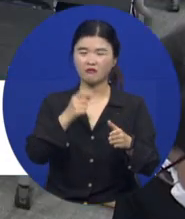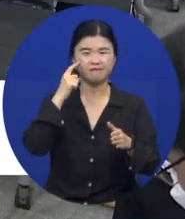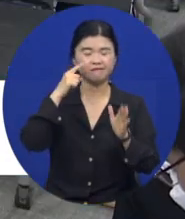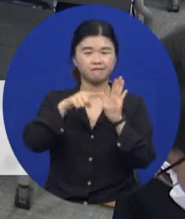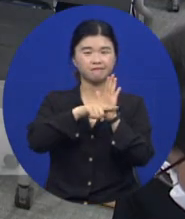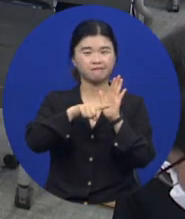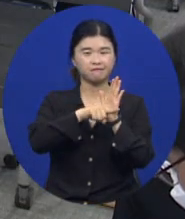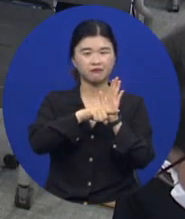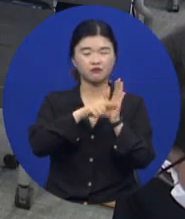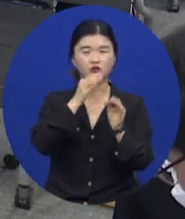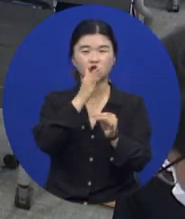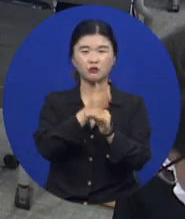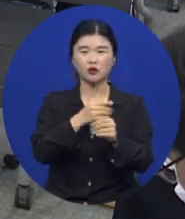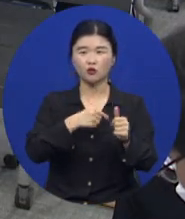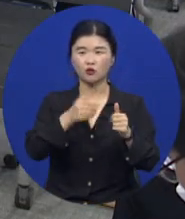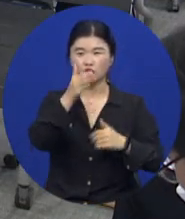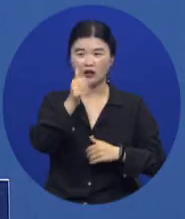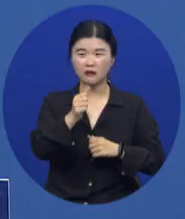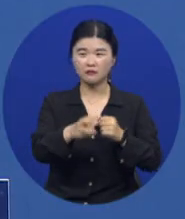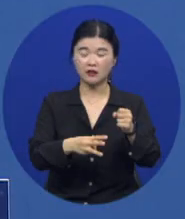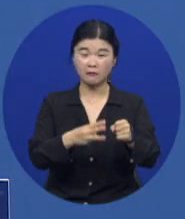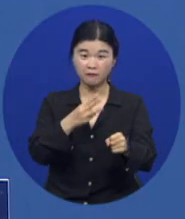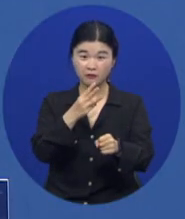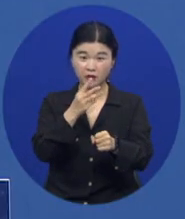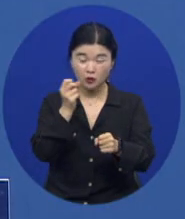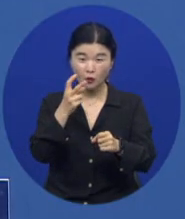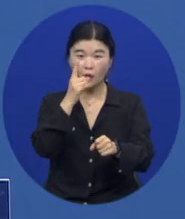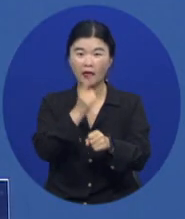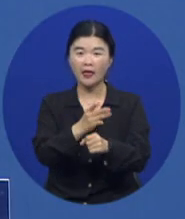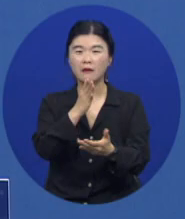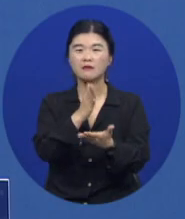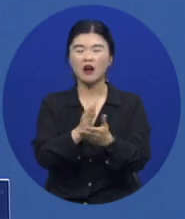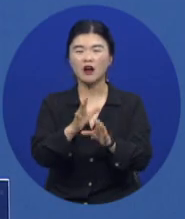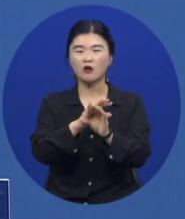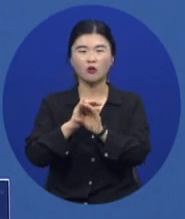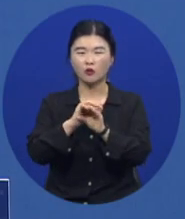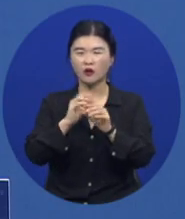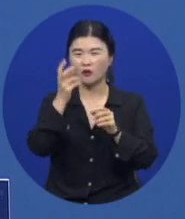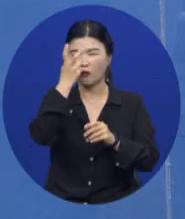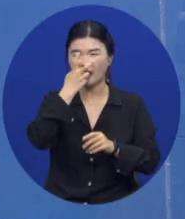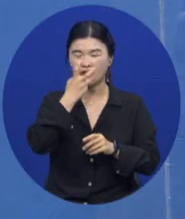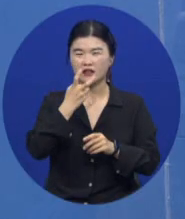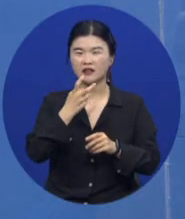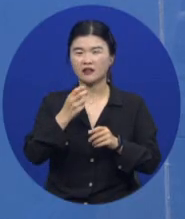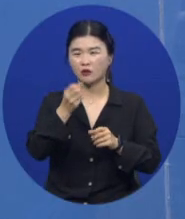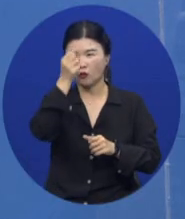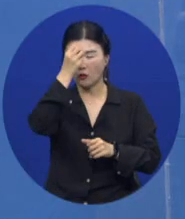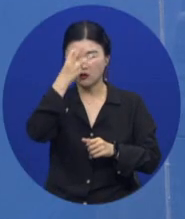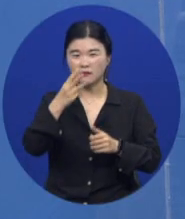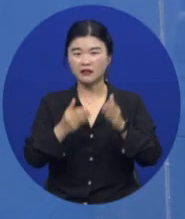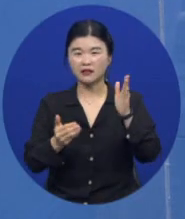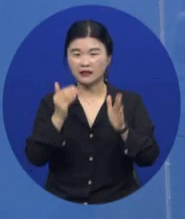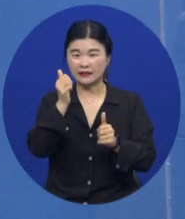입장을 밝혔고 교육감 3선 도전 여부에 대해서는 코로나19 관리와 대입 수능이 끝난 뒤